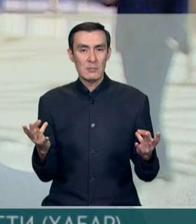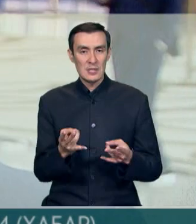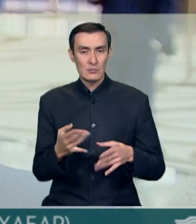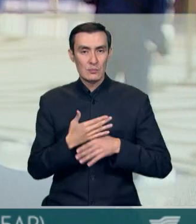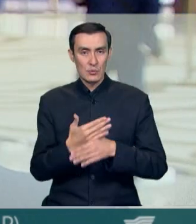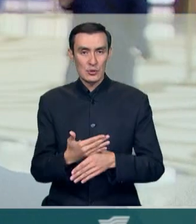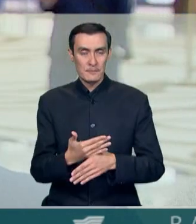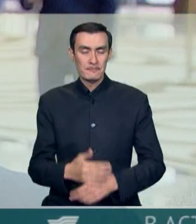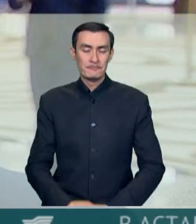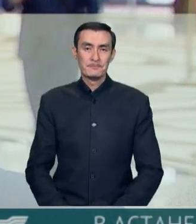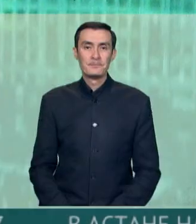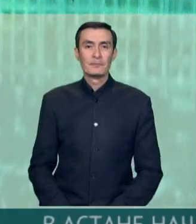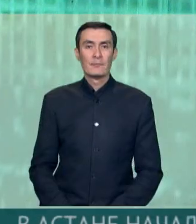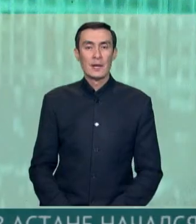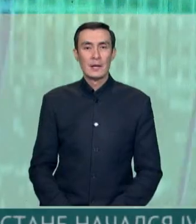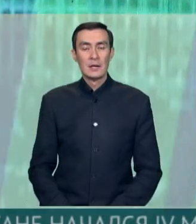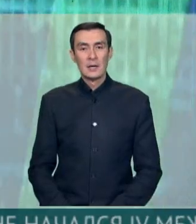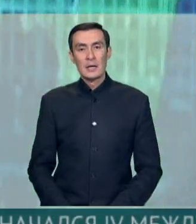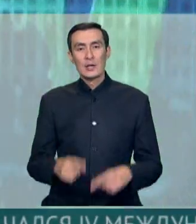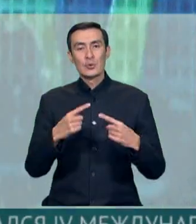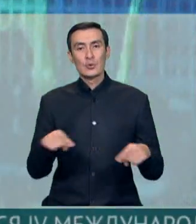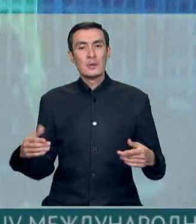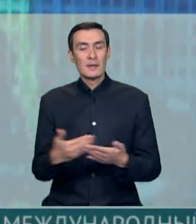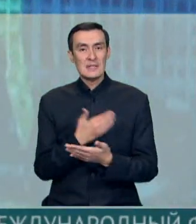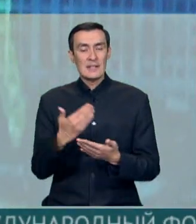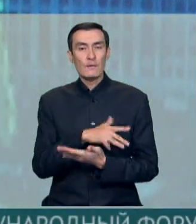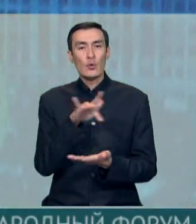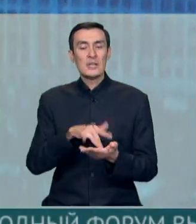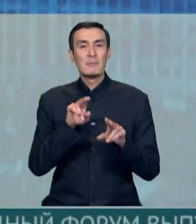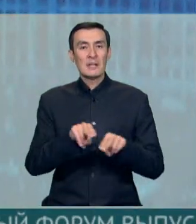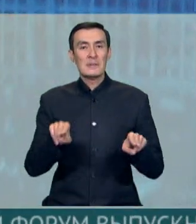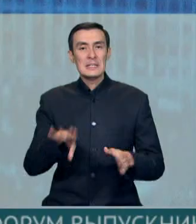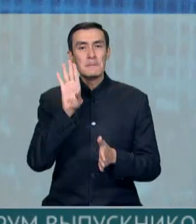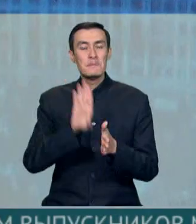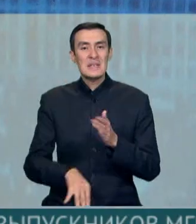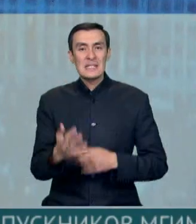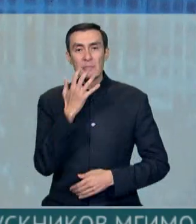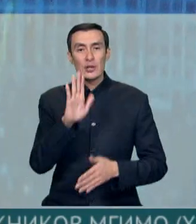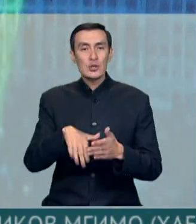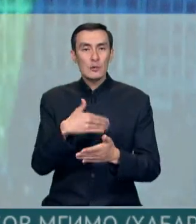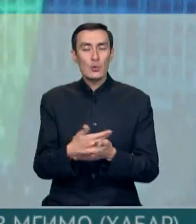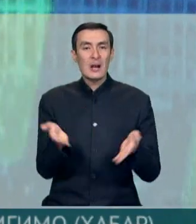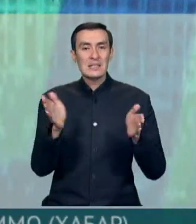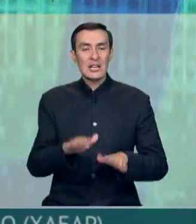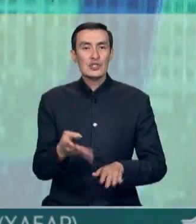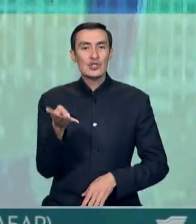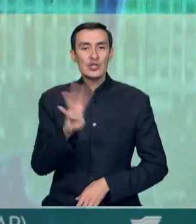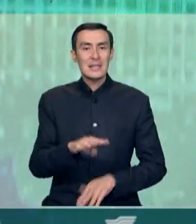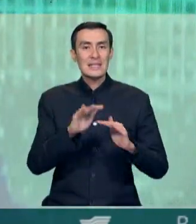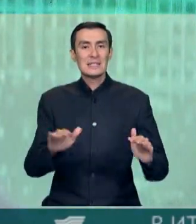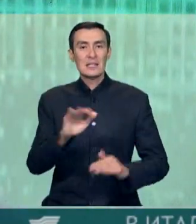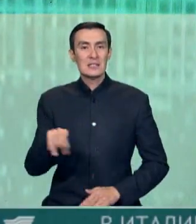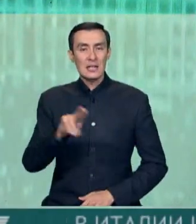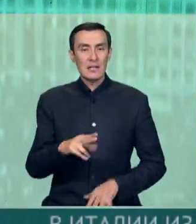ситуации помощь. И к другим новостям. В Петропавловске без тепла. До сих пор остаются 4 детских сада